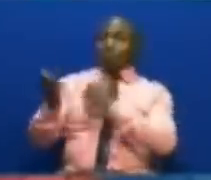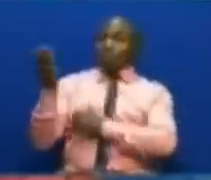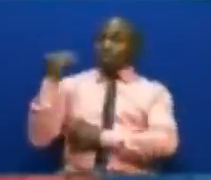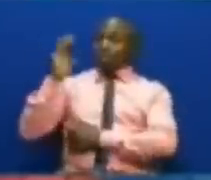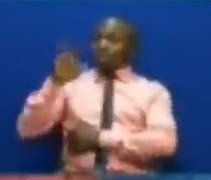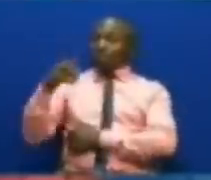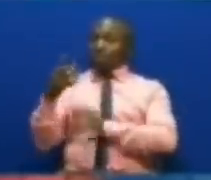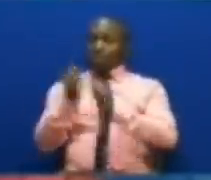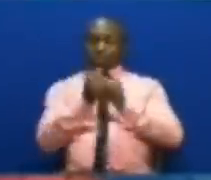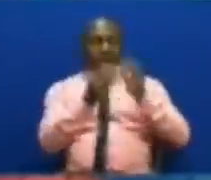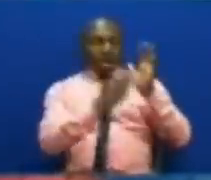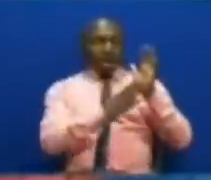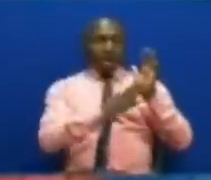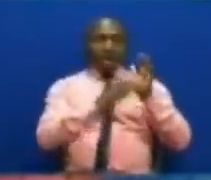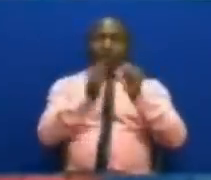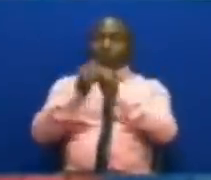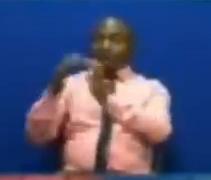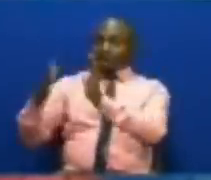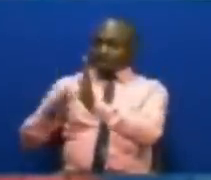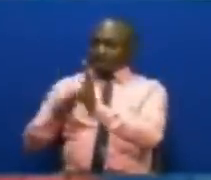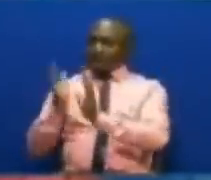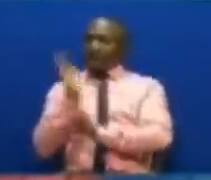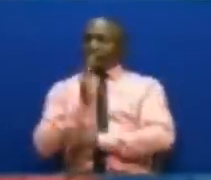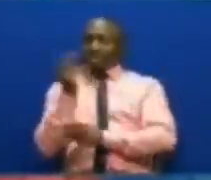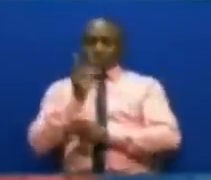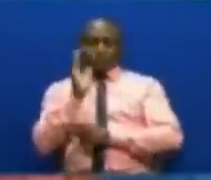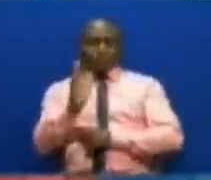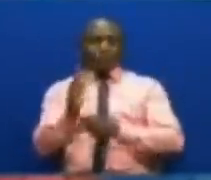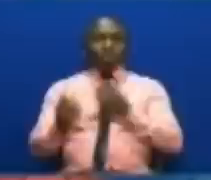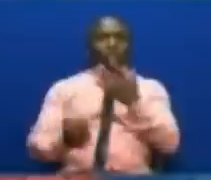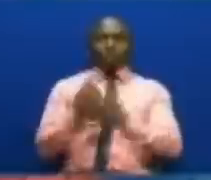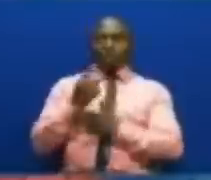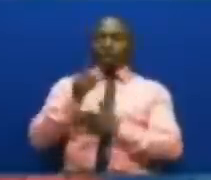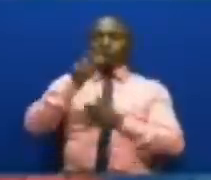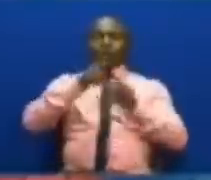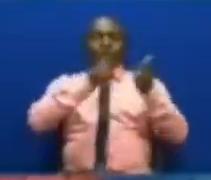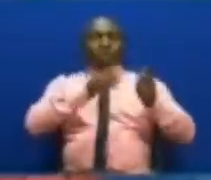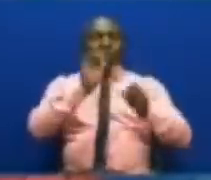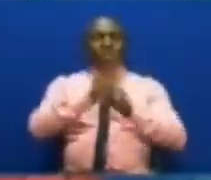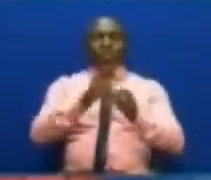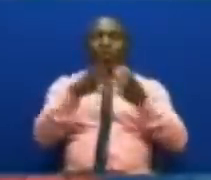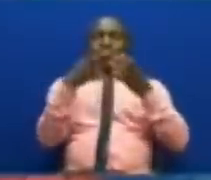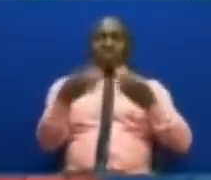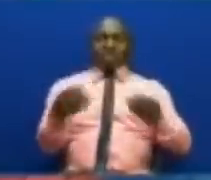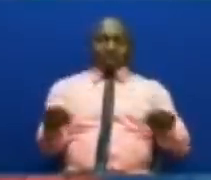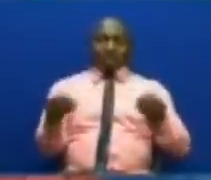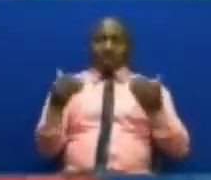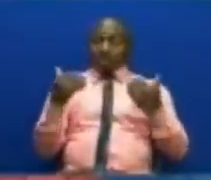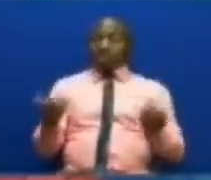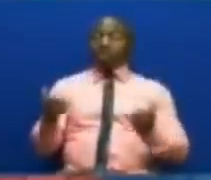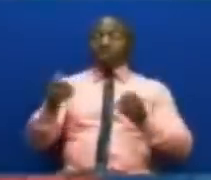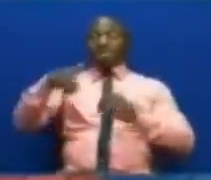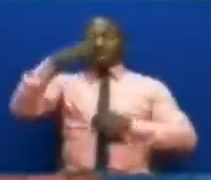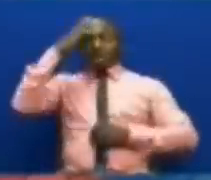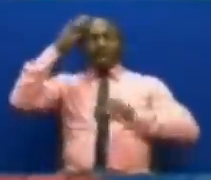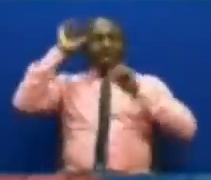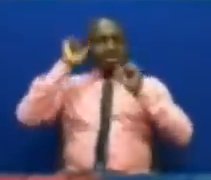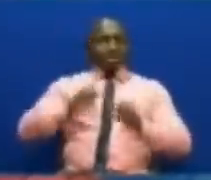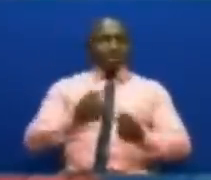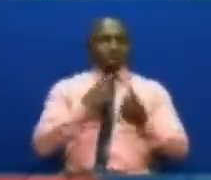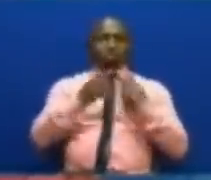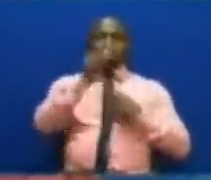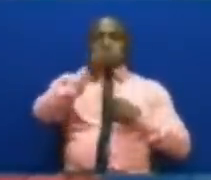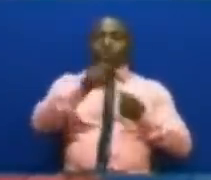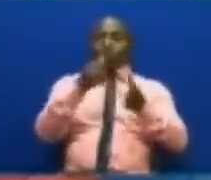2018-19 hali hiyo ilijitokeza na kuathiri wakulima wengi, hivyo hivi sasa serikali inabudi kuzungumza na wanunuzi ili hali